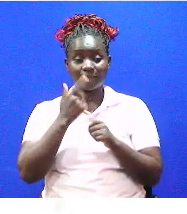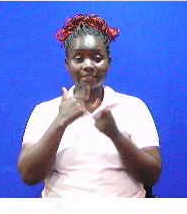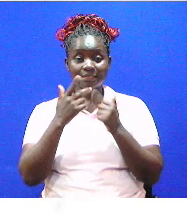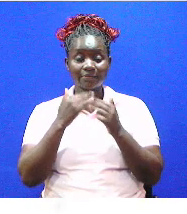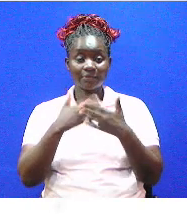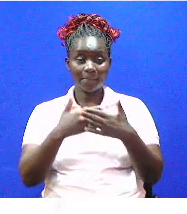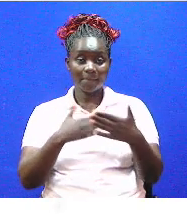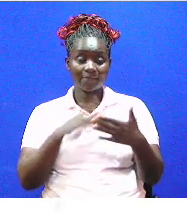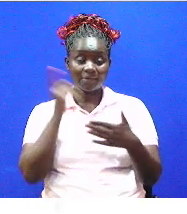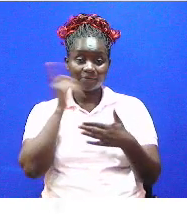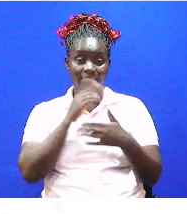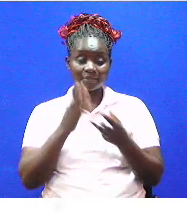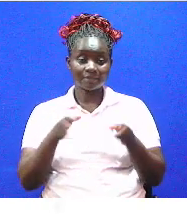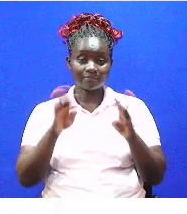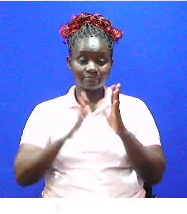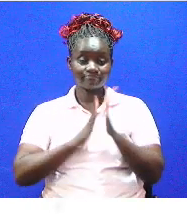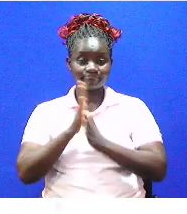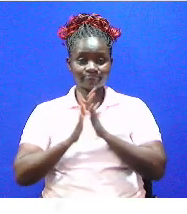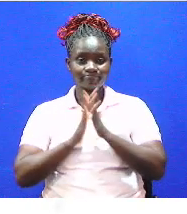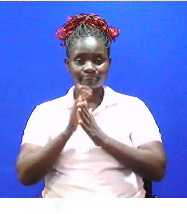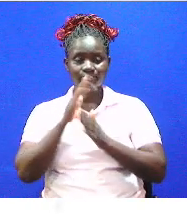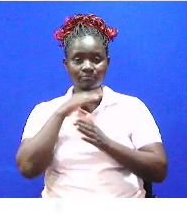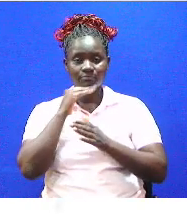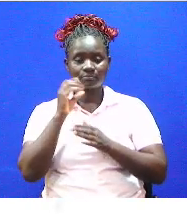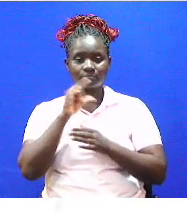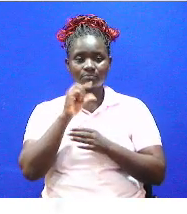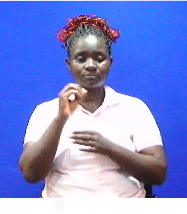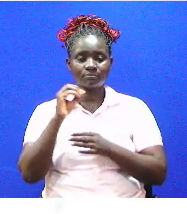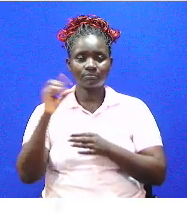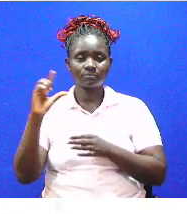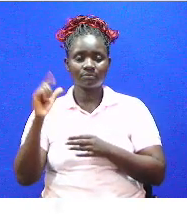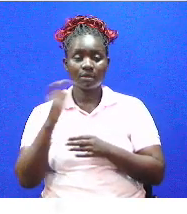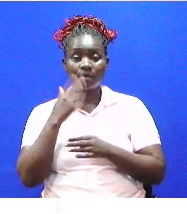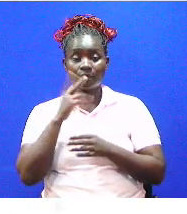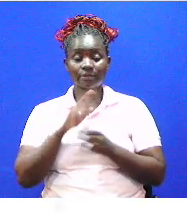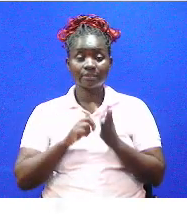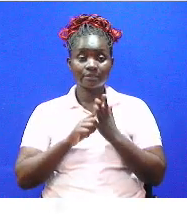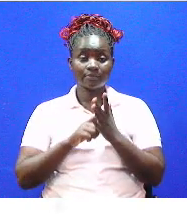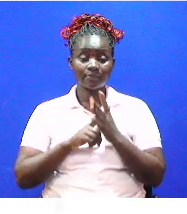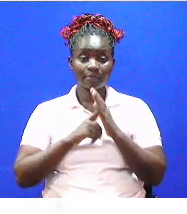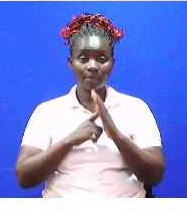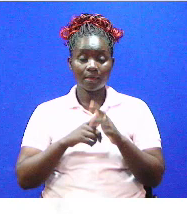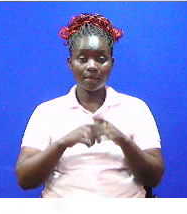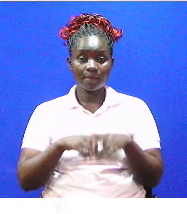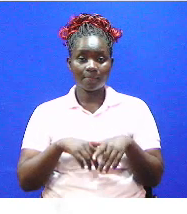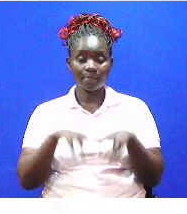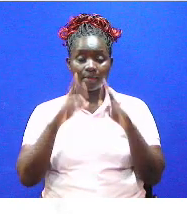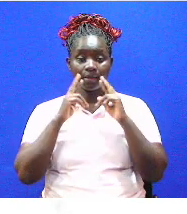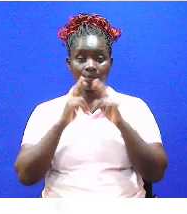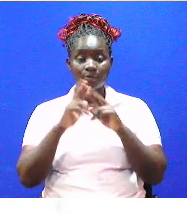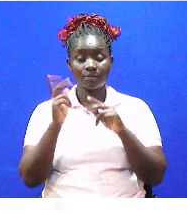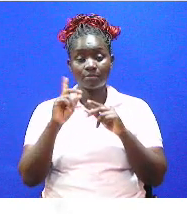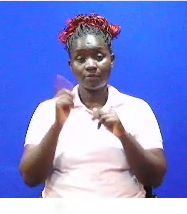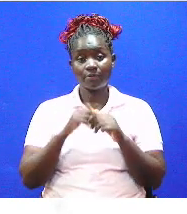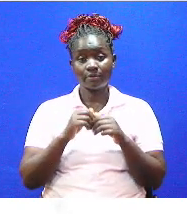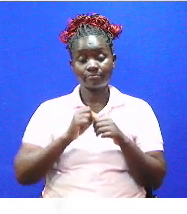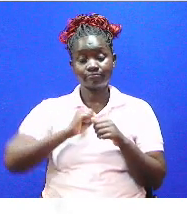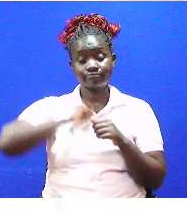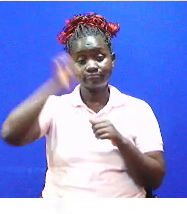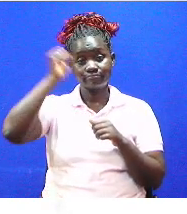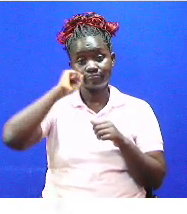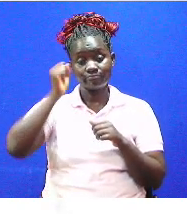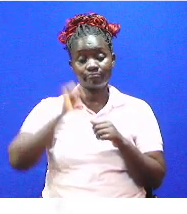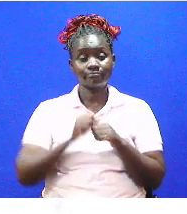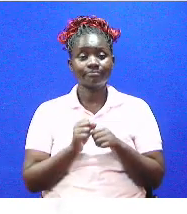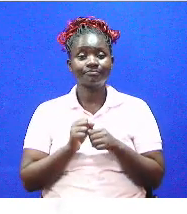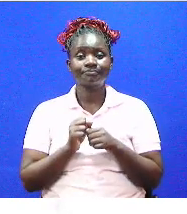yo gokore mero biryo ko moenia nyago Sir Francis Ogolla ni gobara chike na kuroro botiru abo bene ndi tukobara chikorobe kana soko mereria